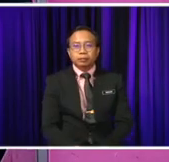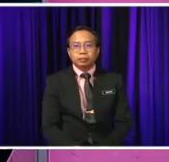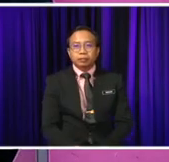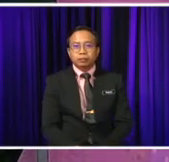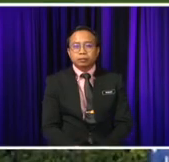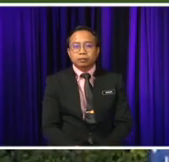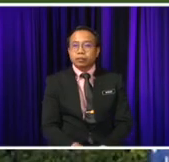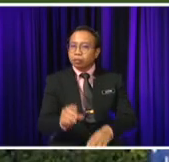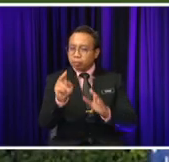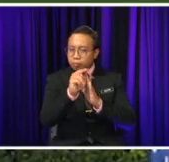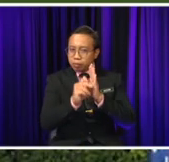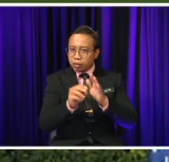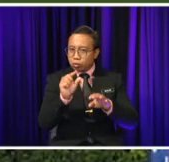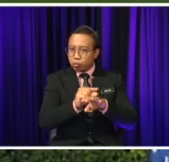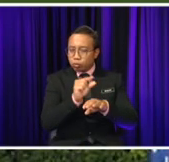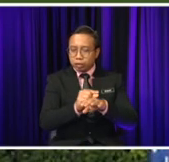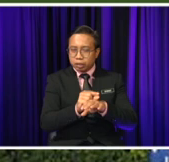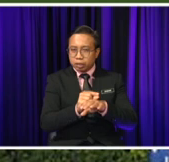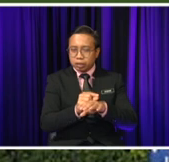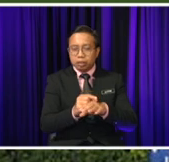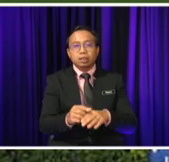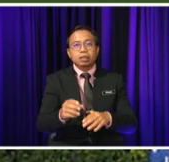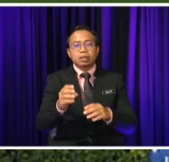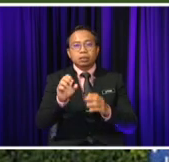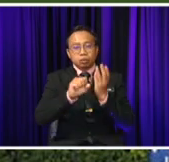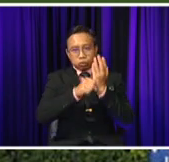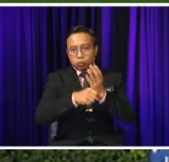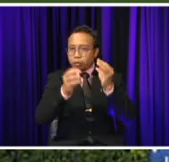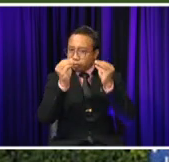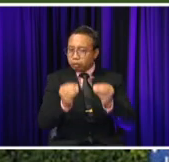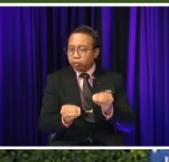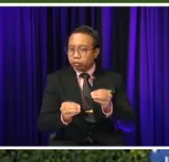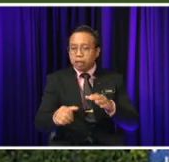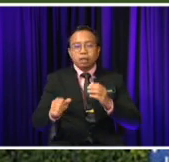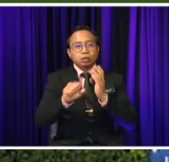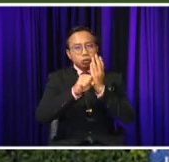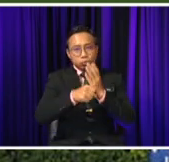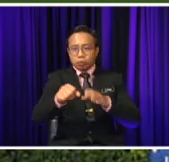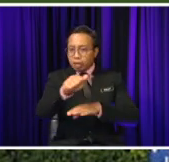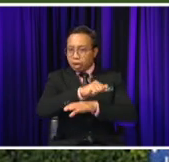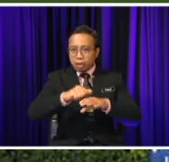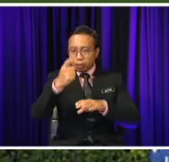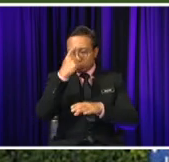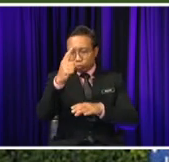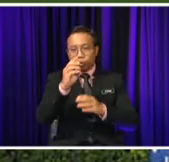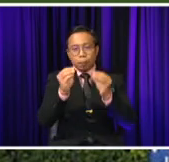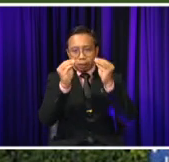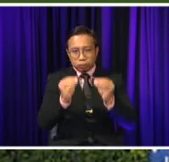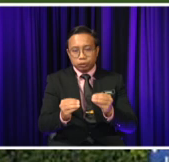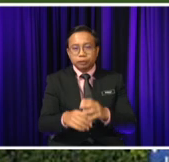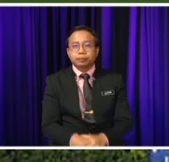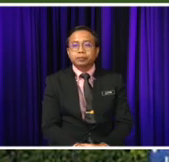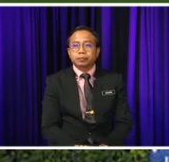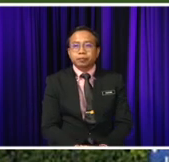mengguna dan menyelenggarakan sumber manisnya dan sumber alam untuk kebajikan manusia kalau tadi pentabiran dia menyelaraskan